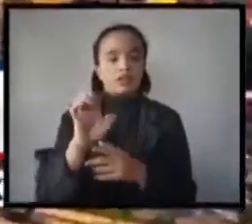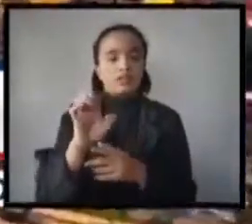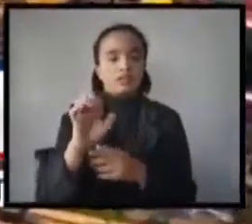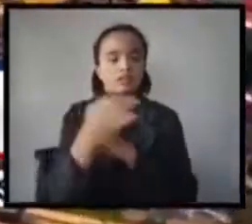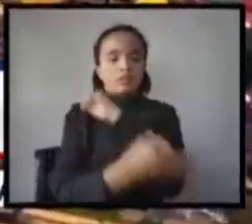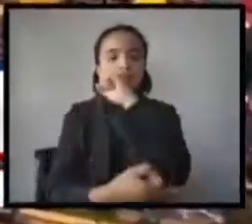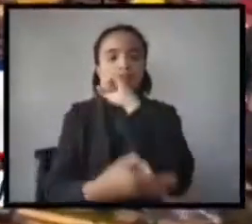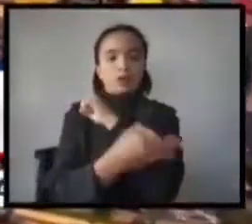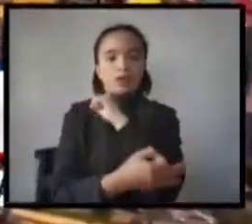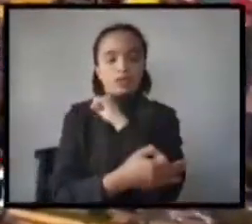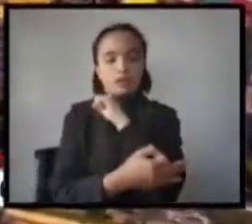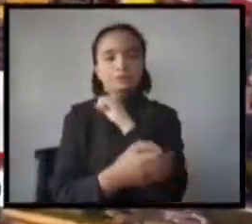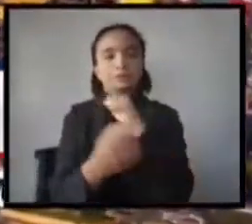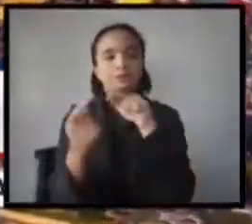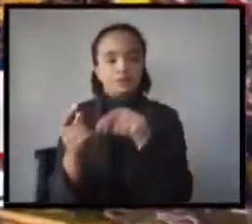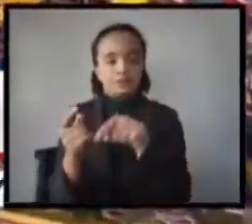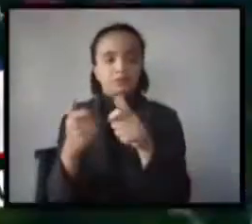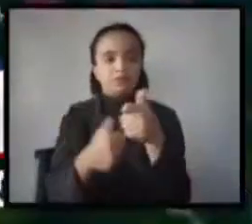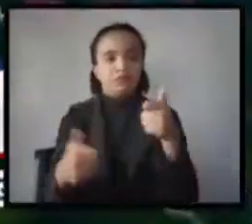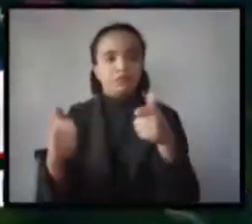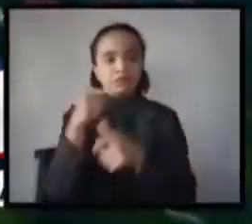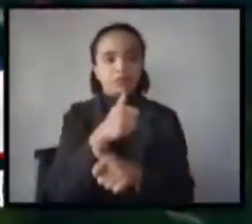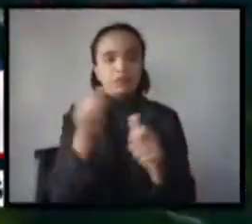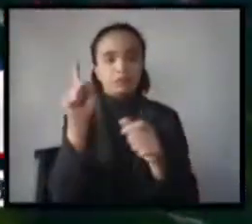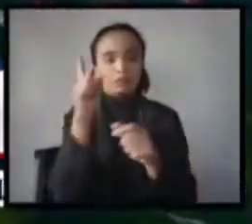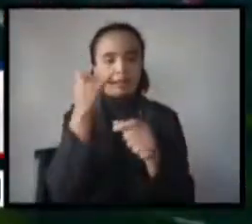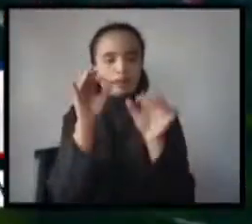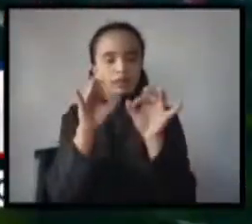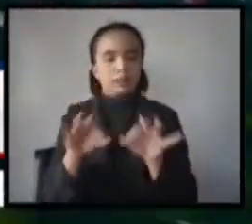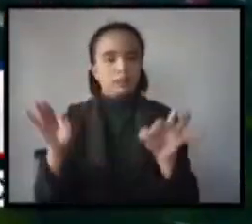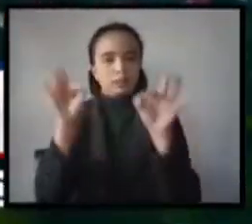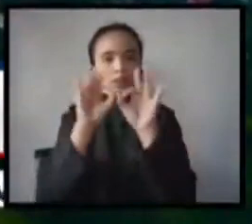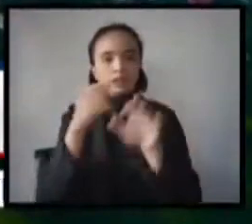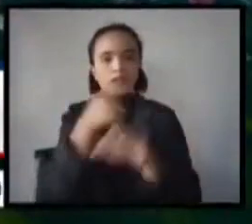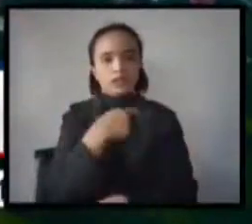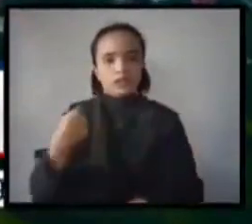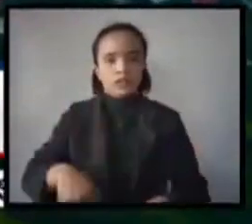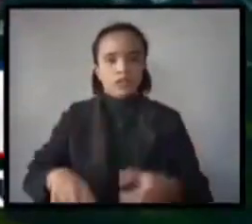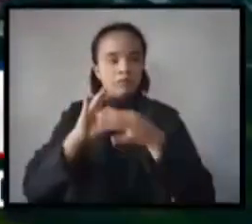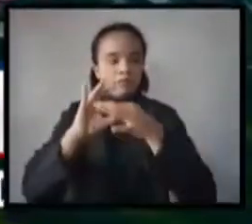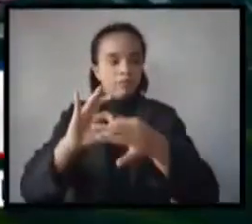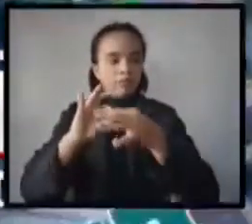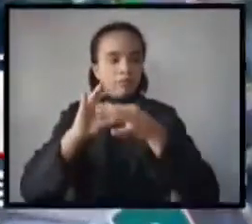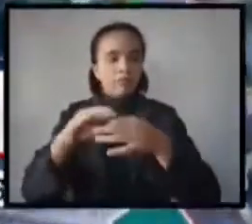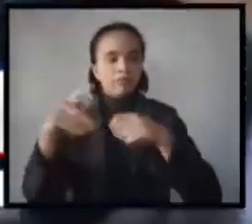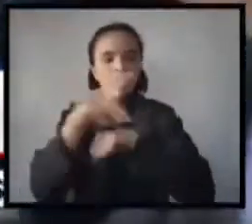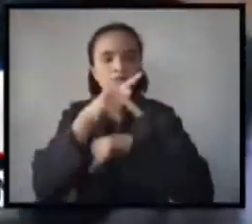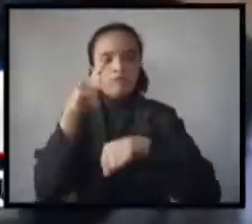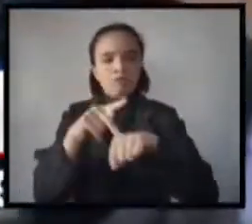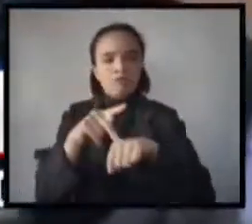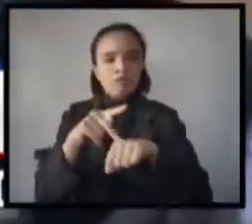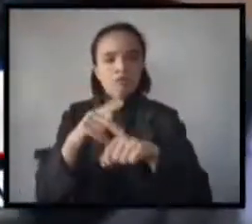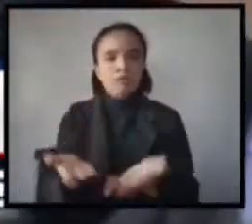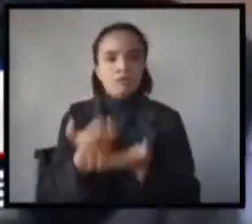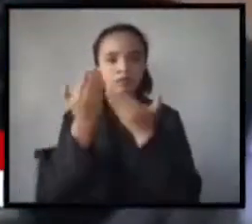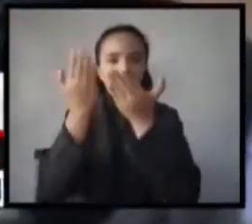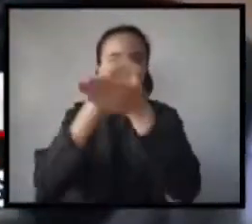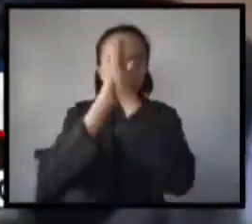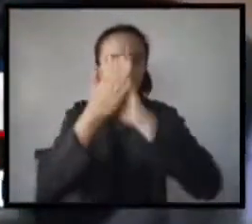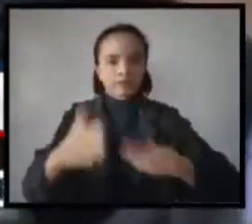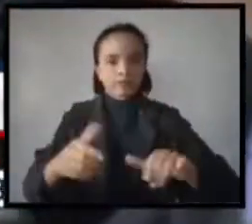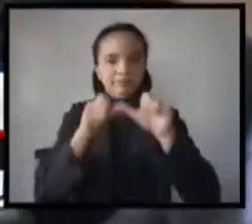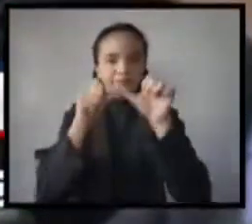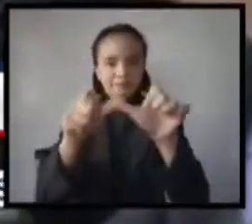China na palalimin ang kooperasyon sa Pilipinas at isulong ang peace at stability sa rehiyon. We need